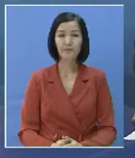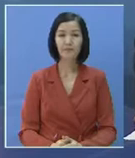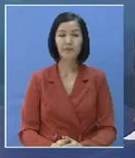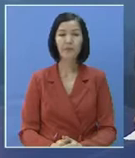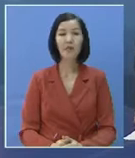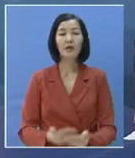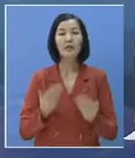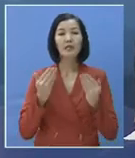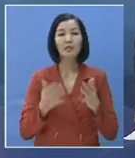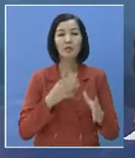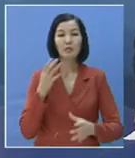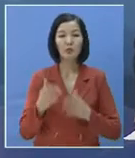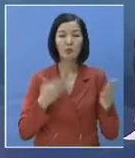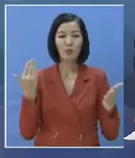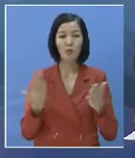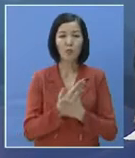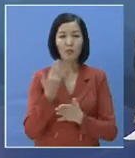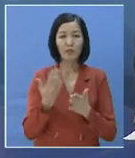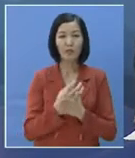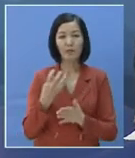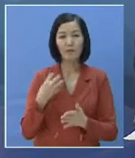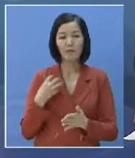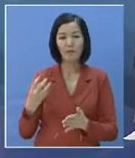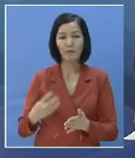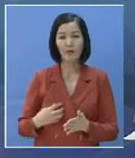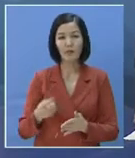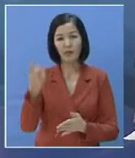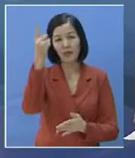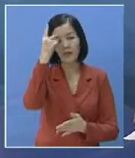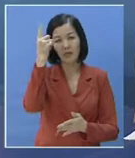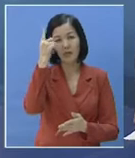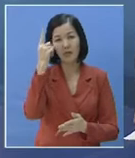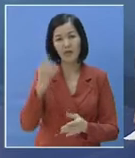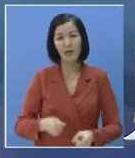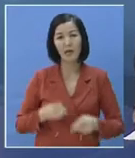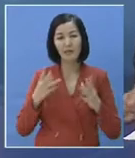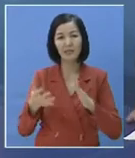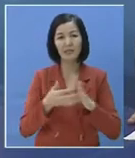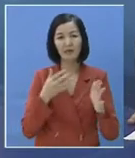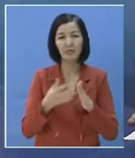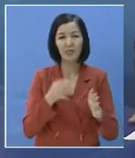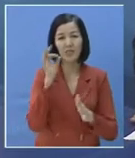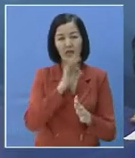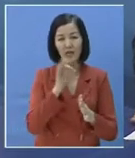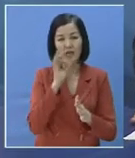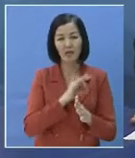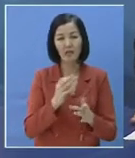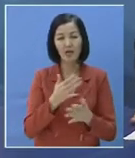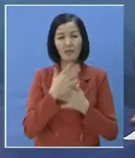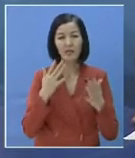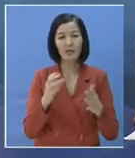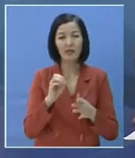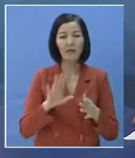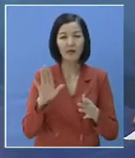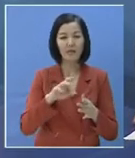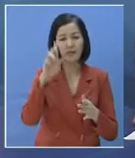Датским больным вслед за пациентами Франции, Германии и Нидерландов угрожает глобальный дефицит лекарств. По сравнению с большинством